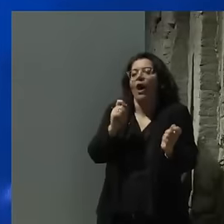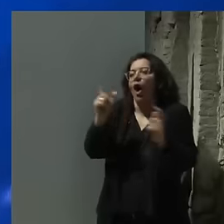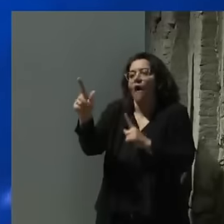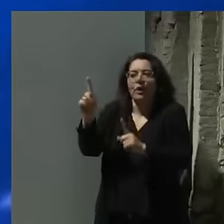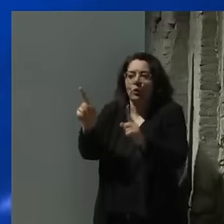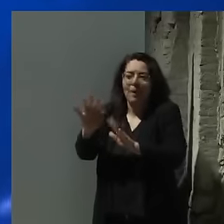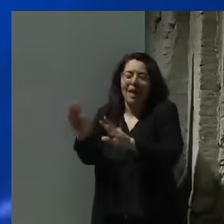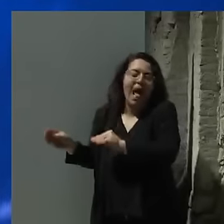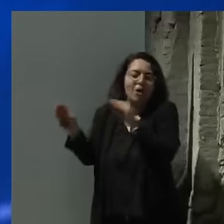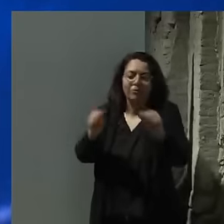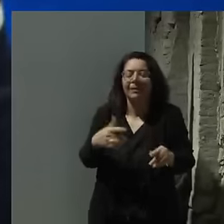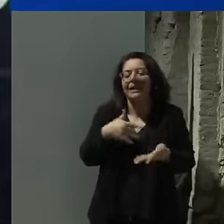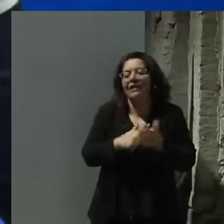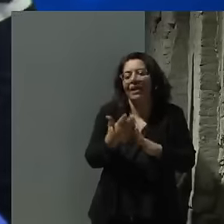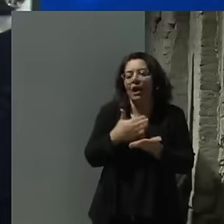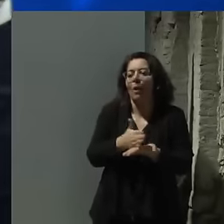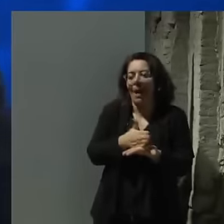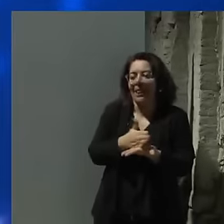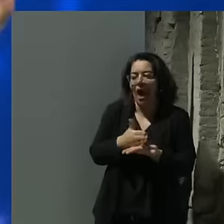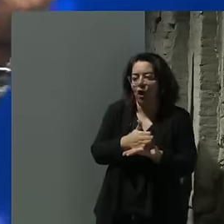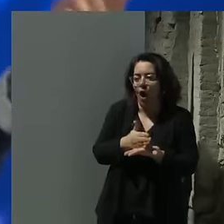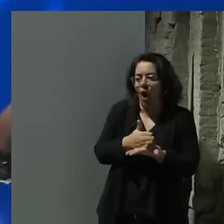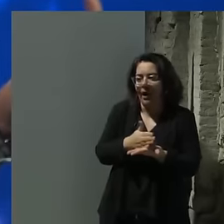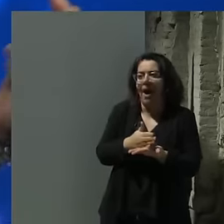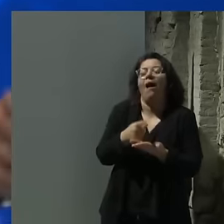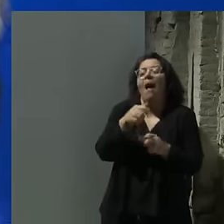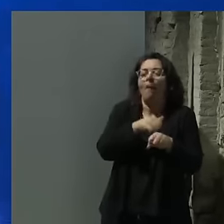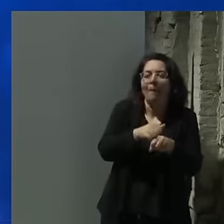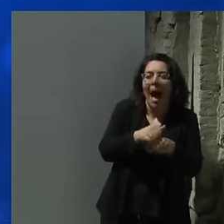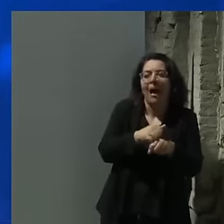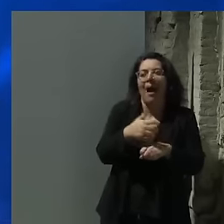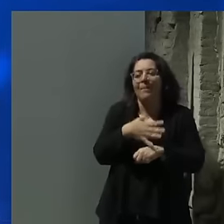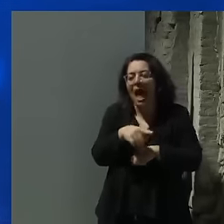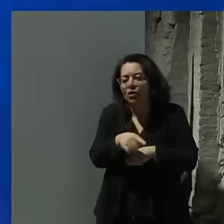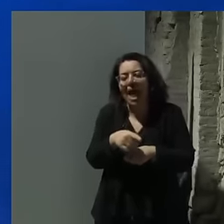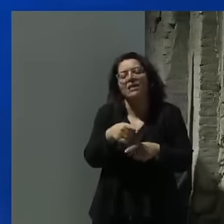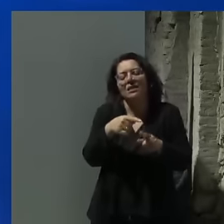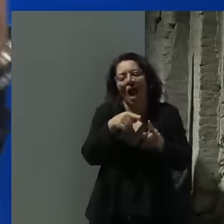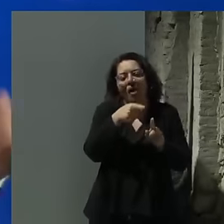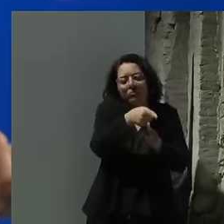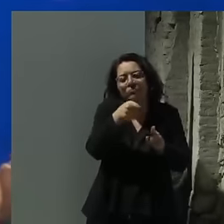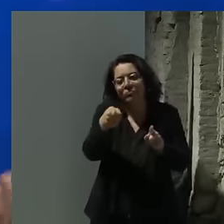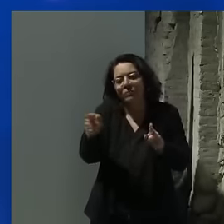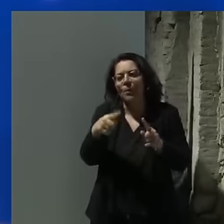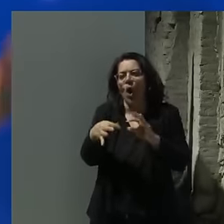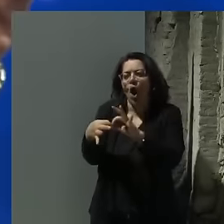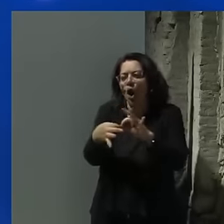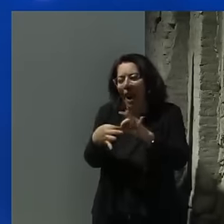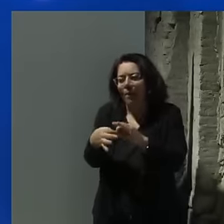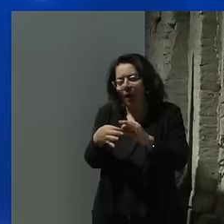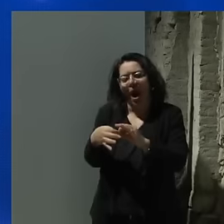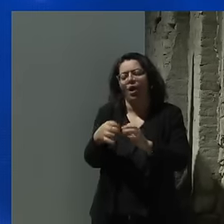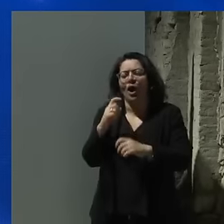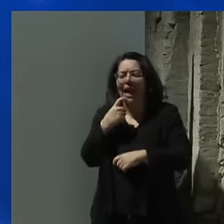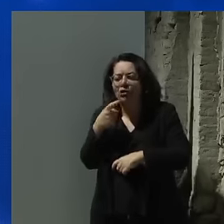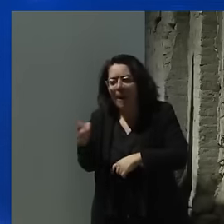mediatore penale e sociale, ho aperto centri di mediazione a Parma e Piacenza, mi sono trasferito a vivere a Reggio Emilia, collaboro con Reggio Emilia, lavoro con i